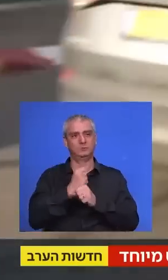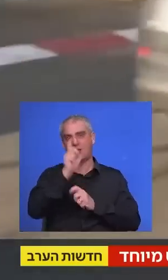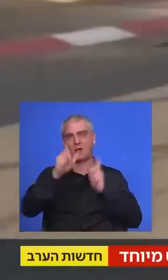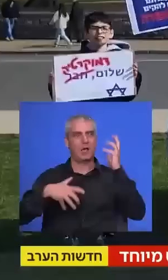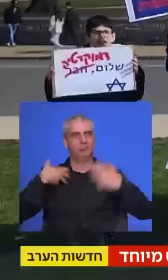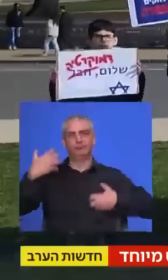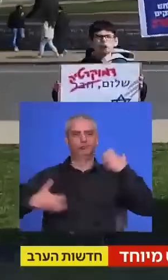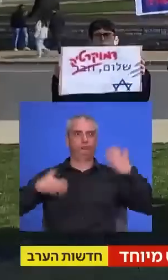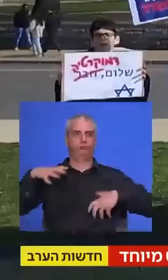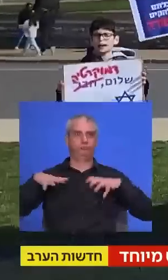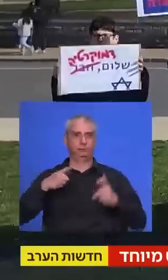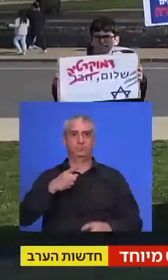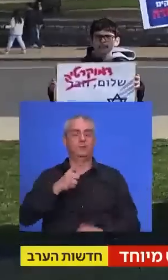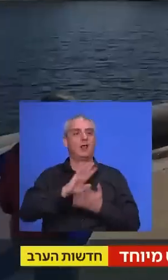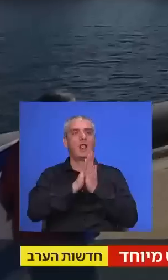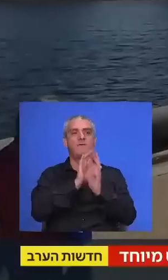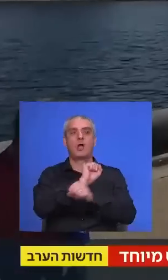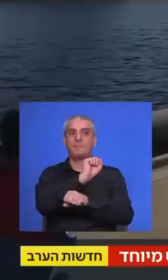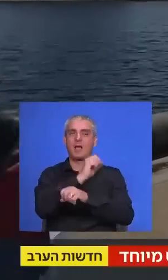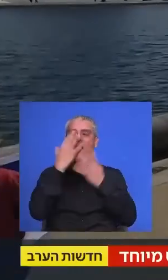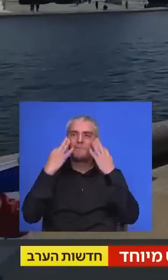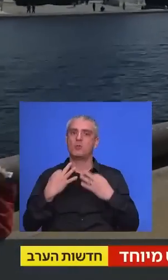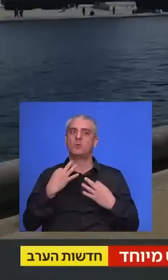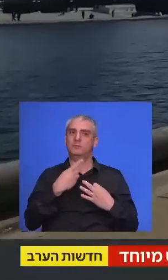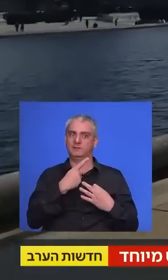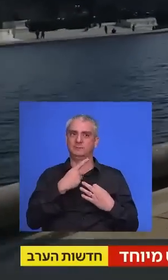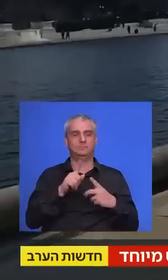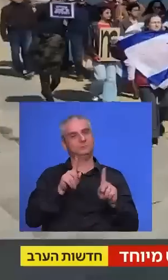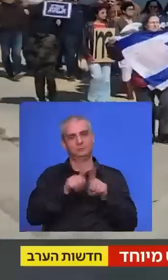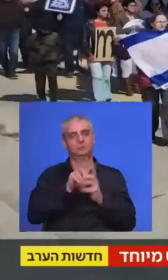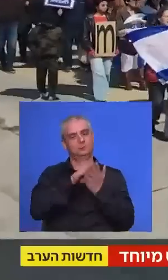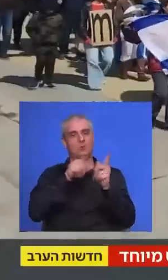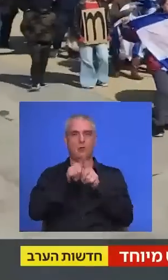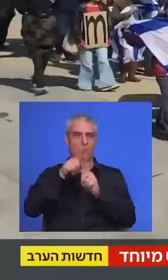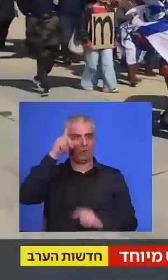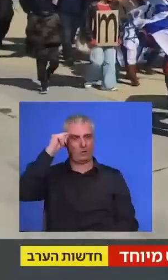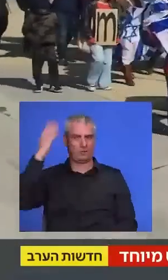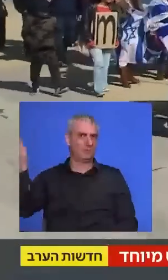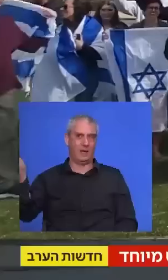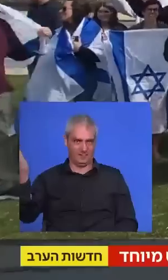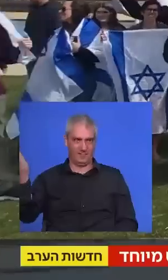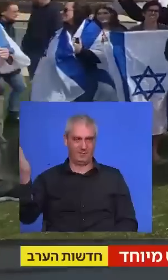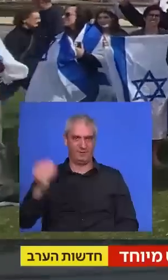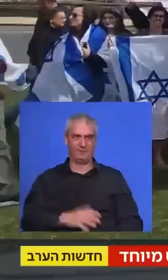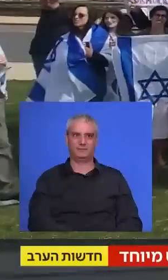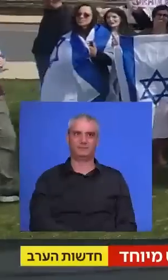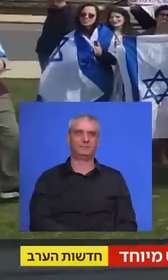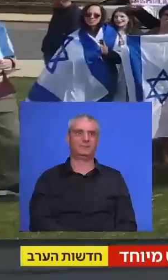ההמונים משלוותם, להפוך את המחאה המנומסת שלהם במשהו שמזכיר יותר את תל אביב.